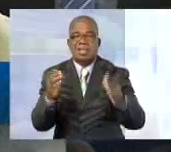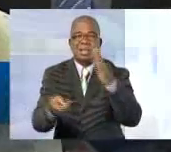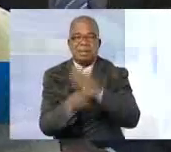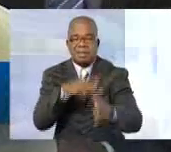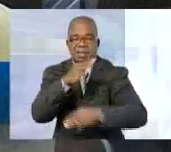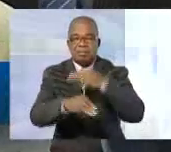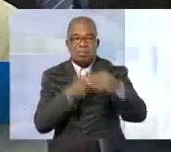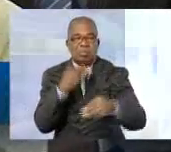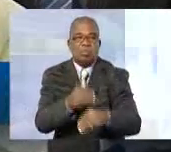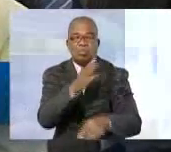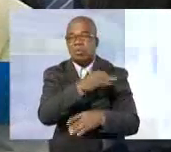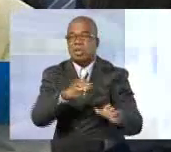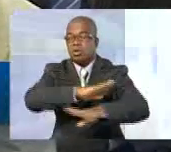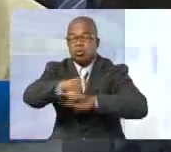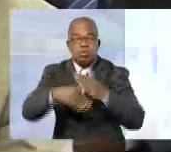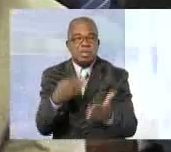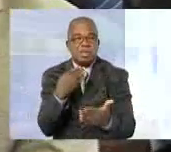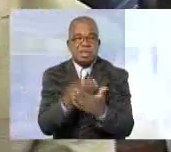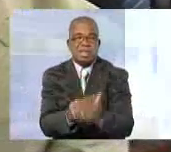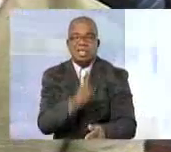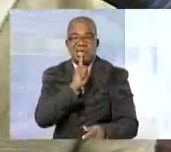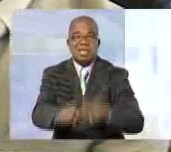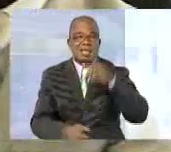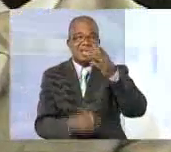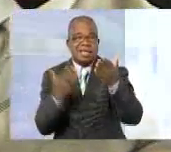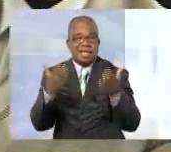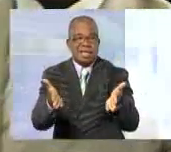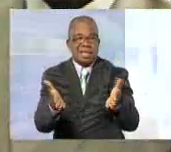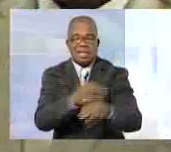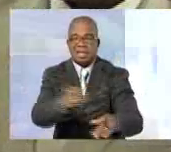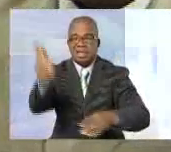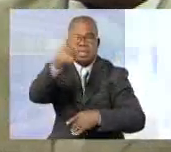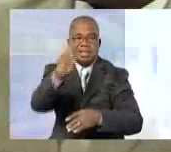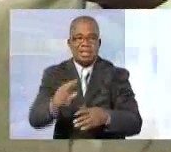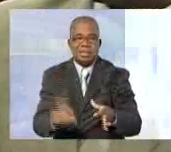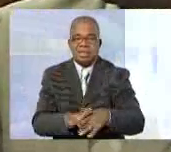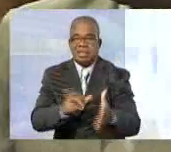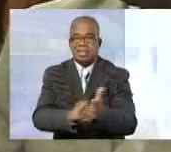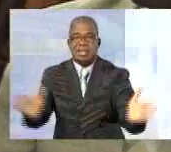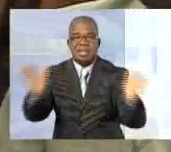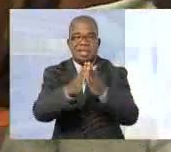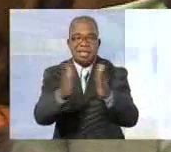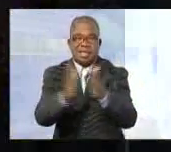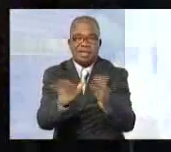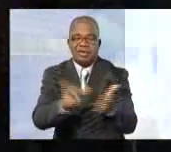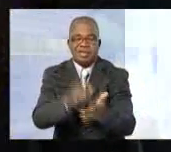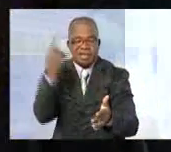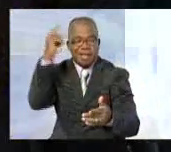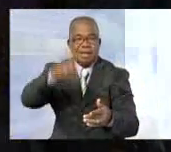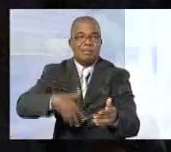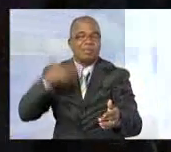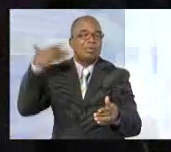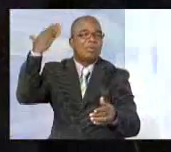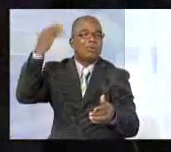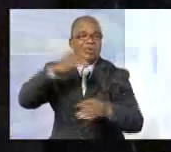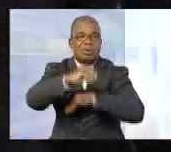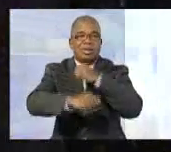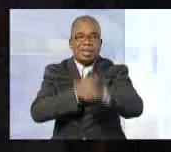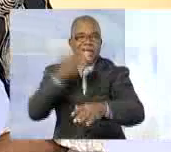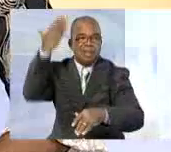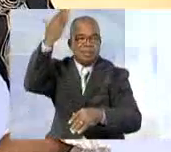développement institutionnel, des GDI et des experts. Notons que les résultats de cet atelier sont attendus pour le premier trimestre